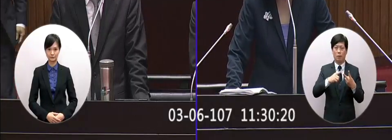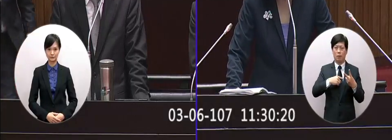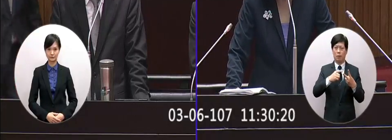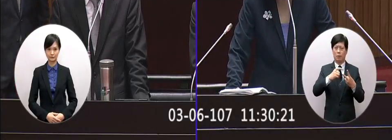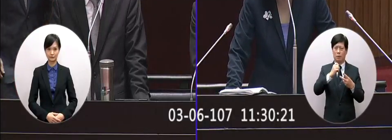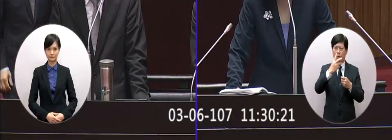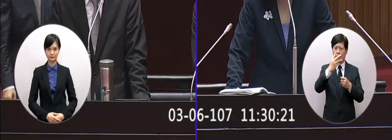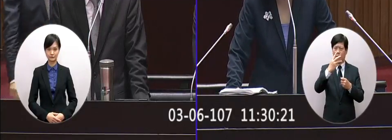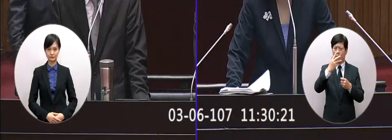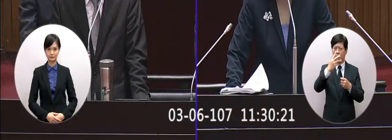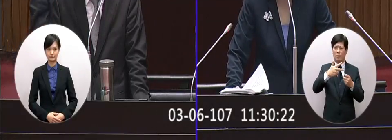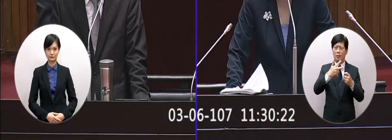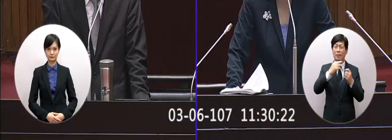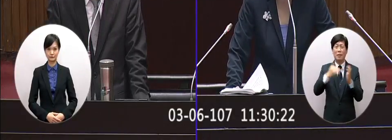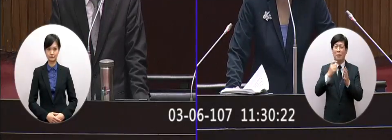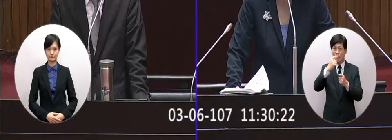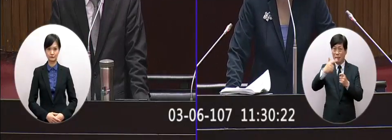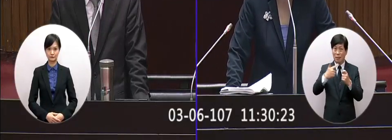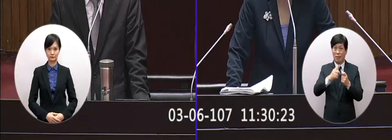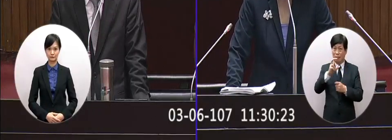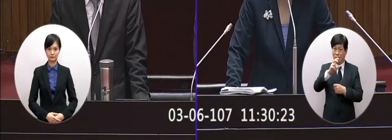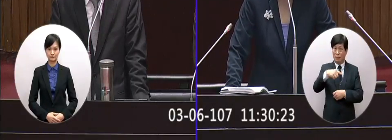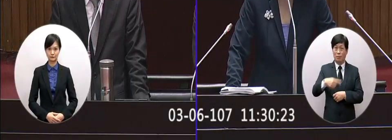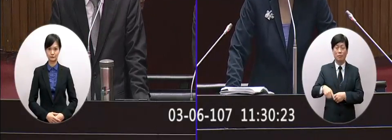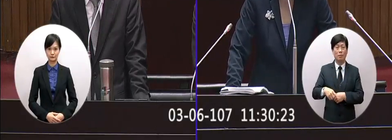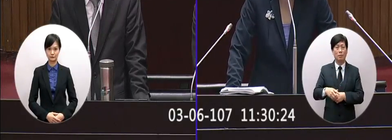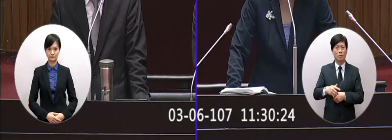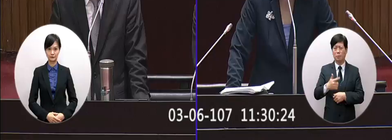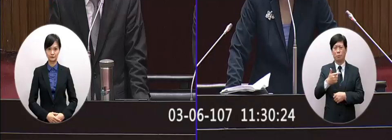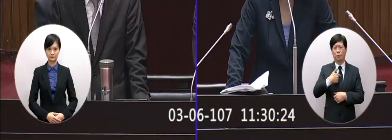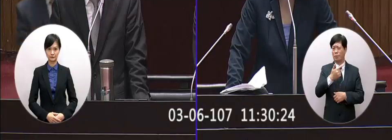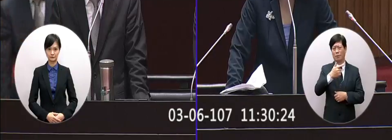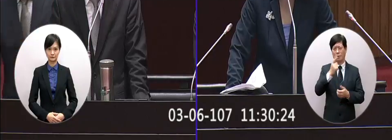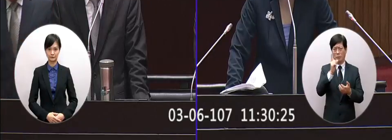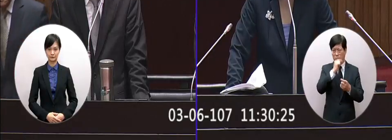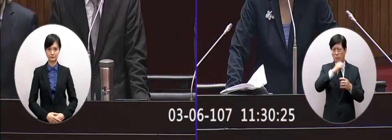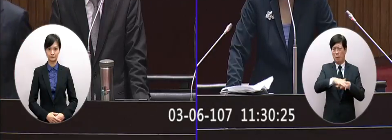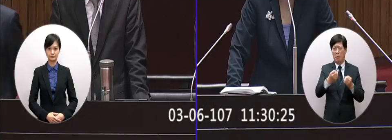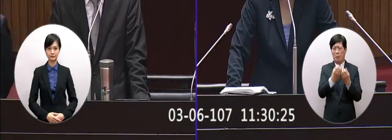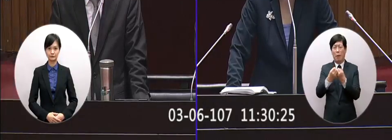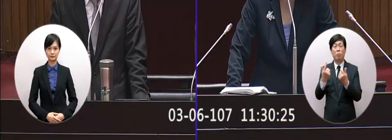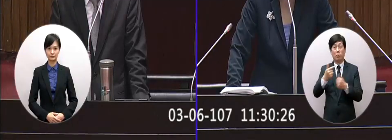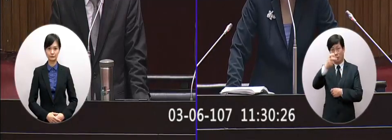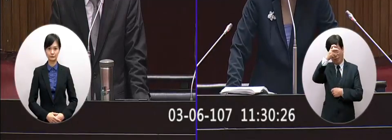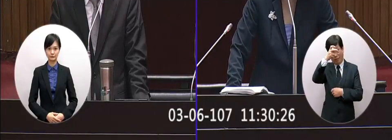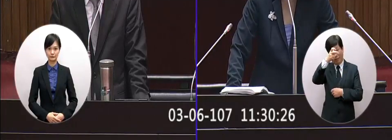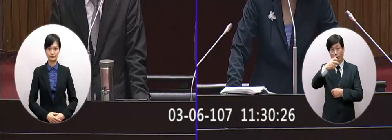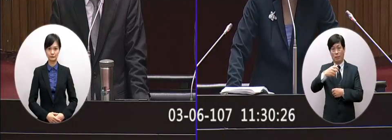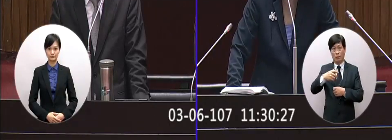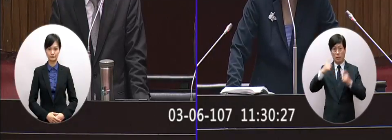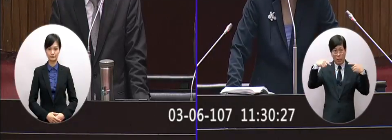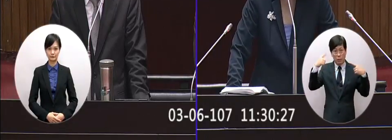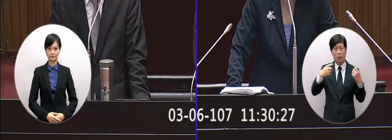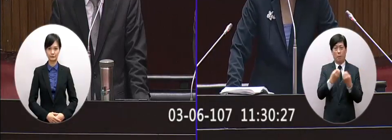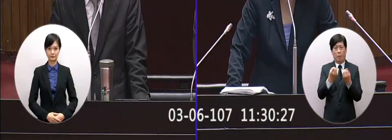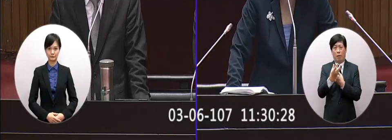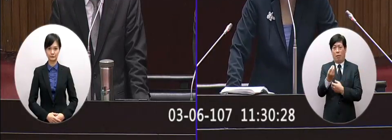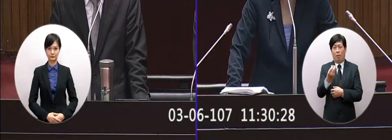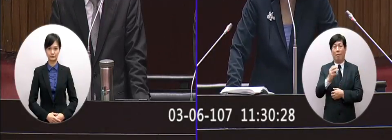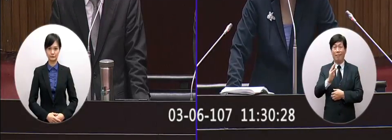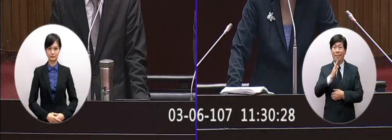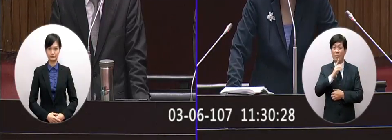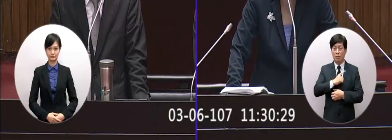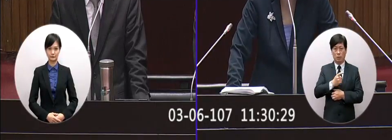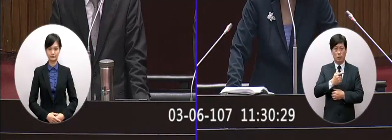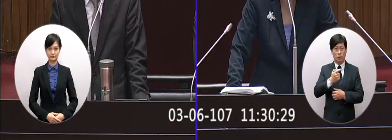57，到了106年增加到70啊。虽然不是很每一次都会发生，它不像警消这样子常常去发生，可是他们的